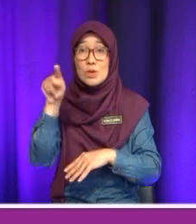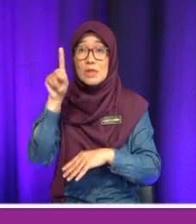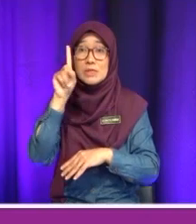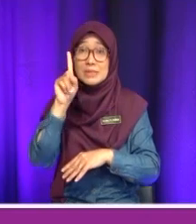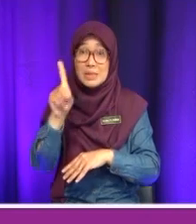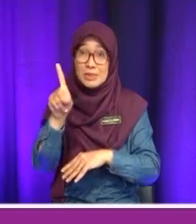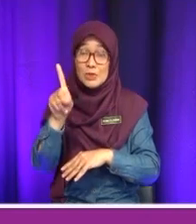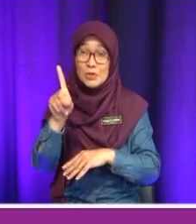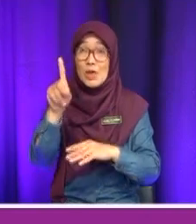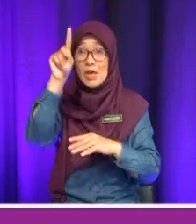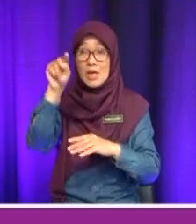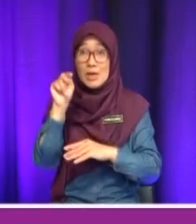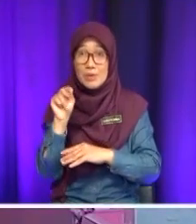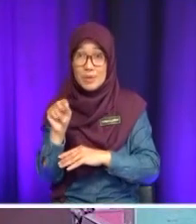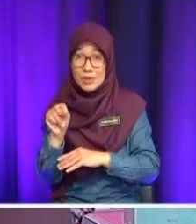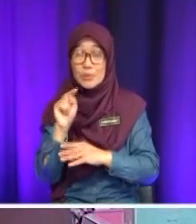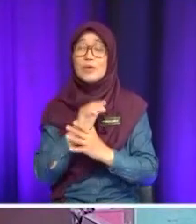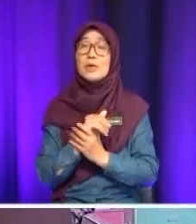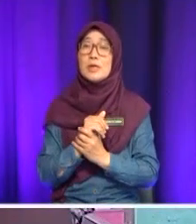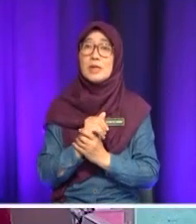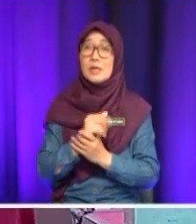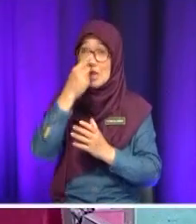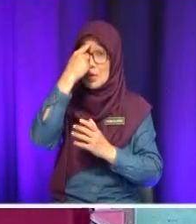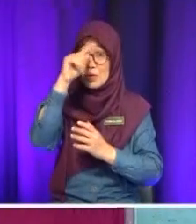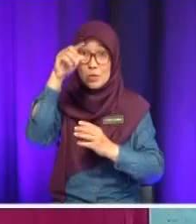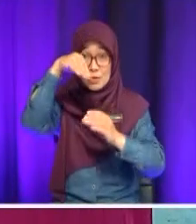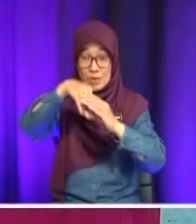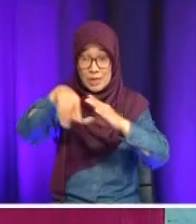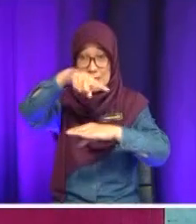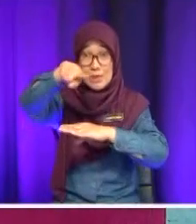rumus sebagai pilih atur and object dalam bulatan